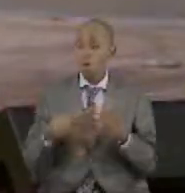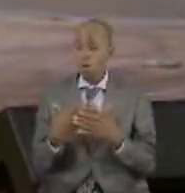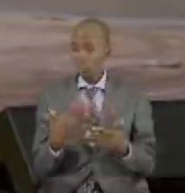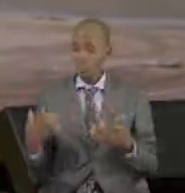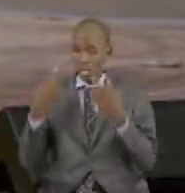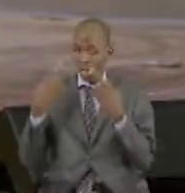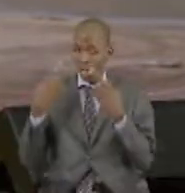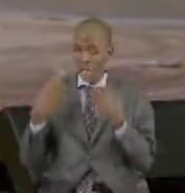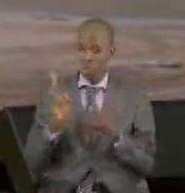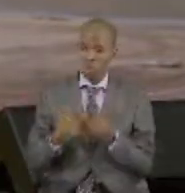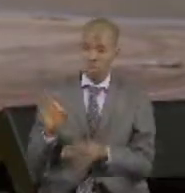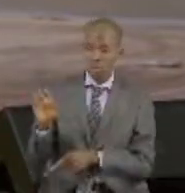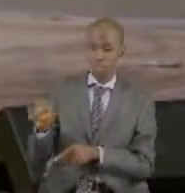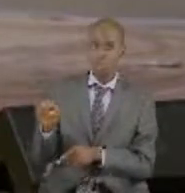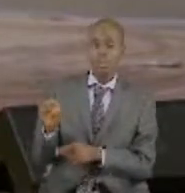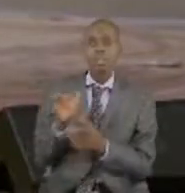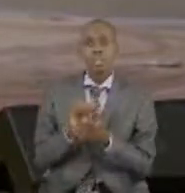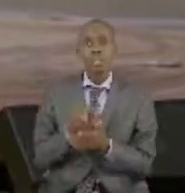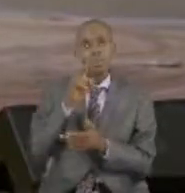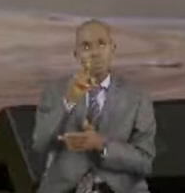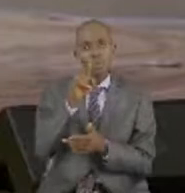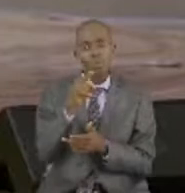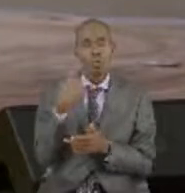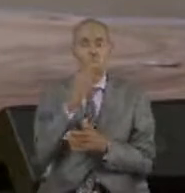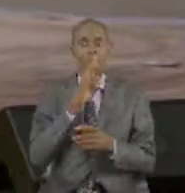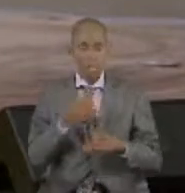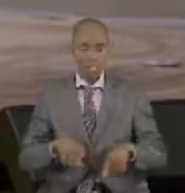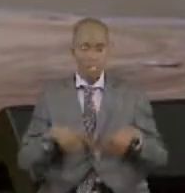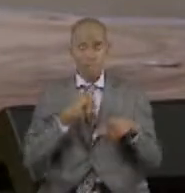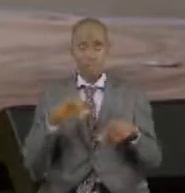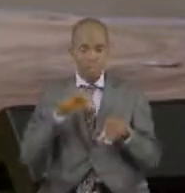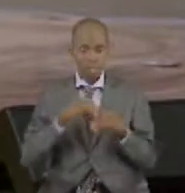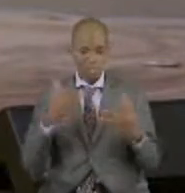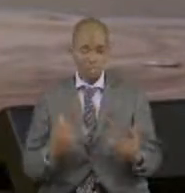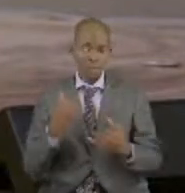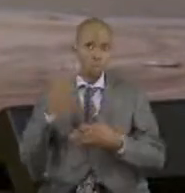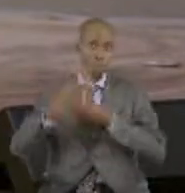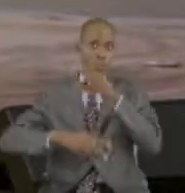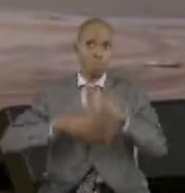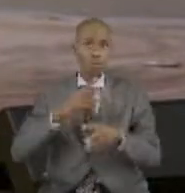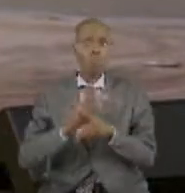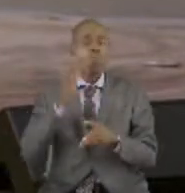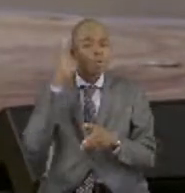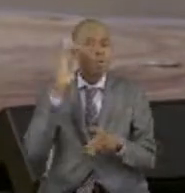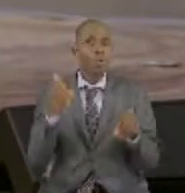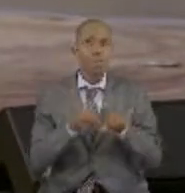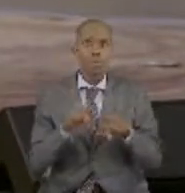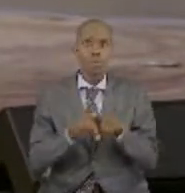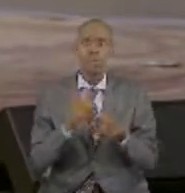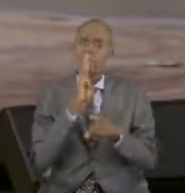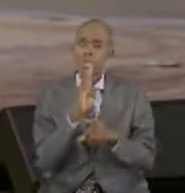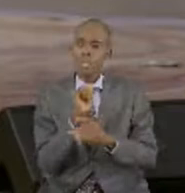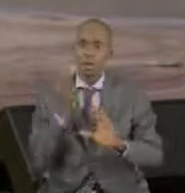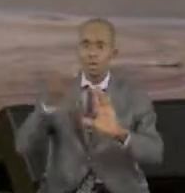de cette gauche toi et moi que nous nous qui vivons en cette génération nous et puis c'est un modèle pour